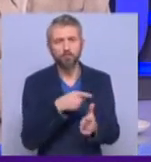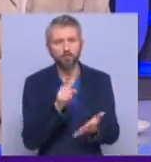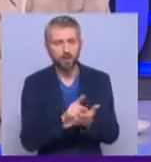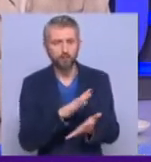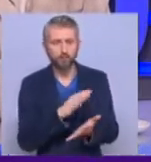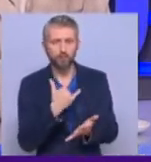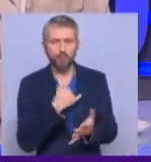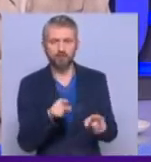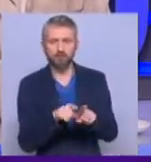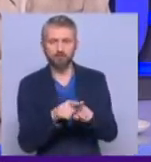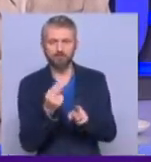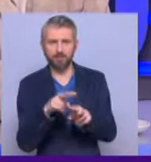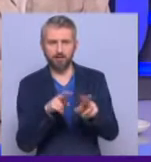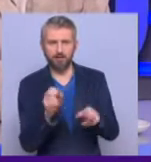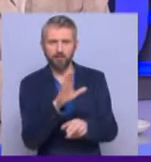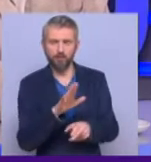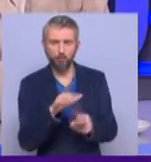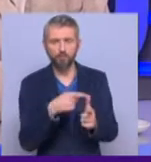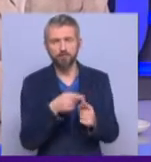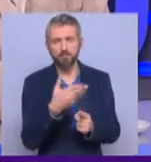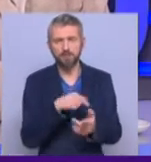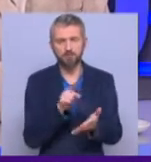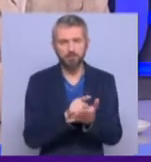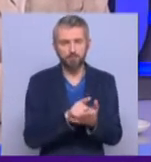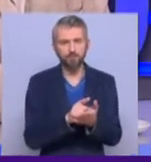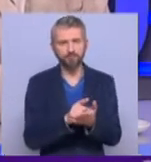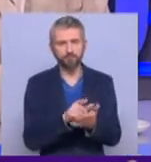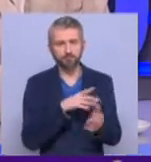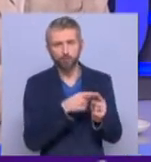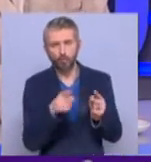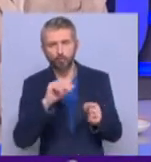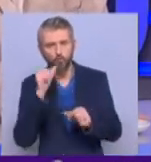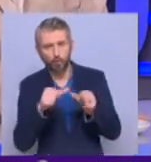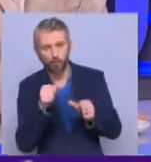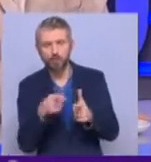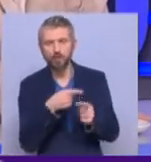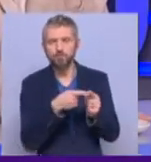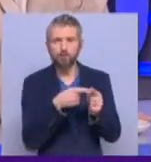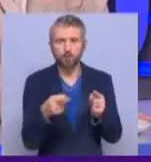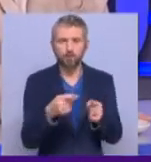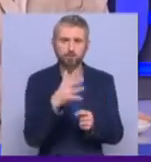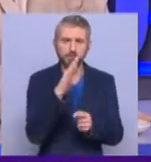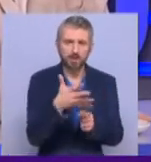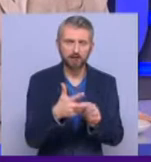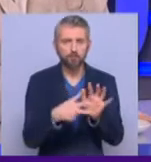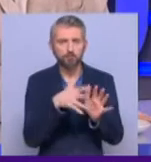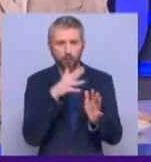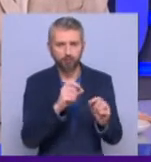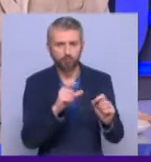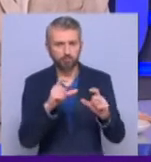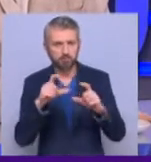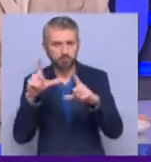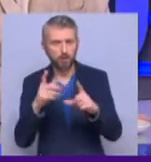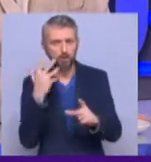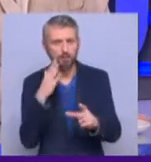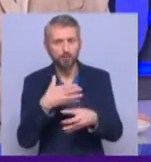нас такий, як в Європі, і чи ми до нього маємо перейти протягом року, чи ми до нього маємо перейти протягом там 5 або 8 років, коли ми будемо